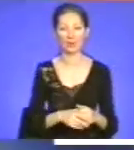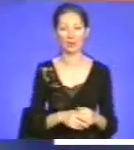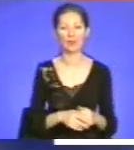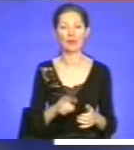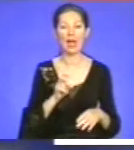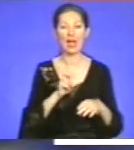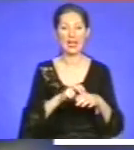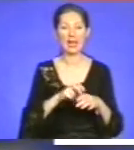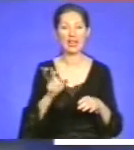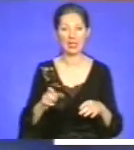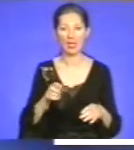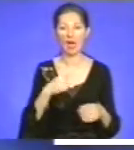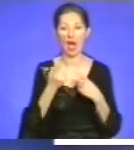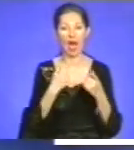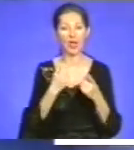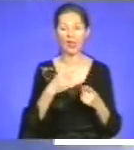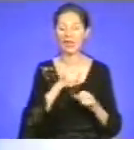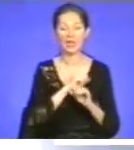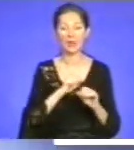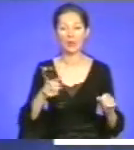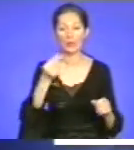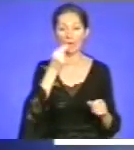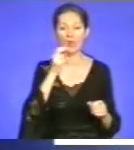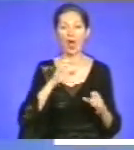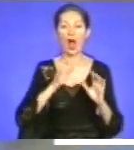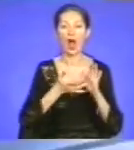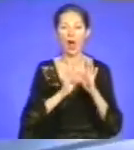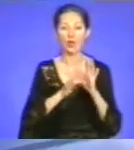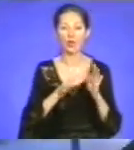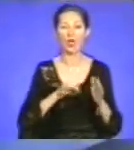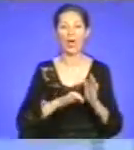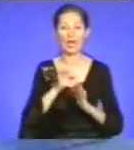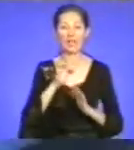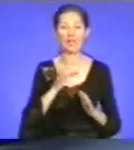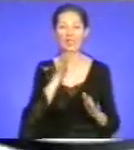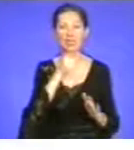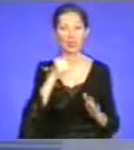Лікарі радять не вживати кавуни раніше сезону, який розпочнеться у серпні.